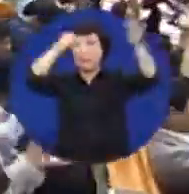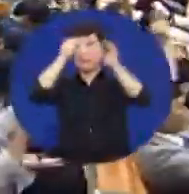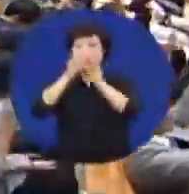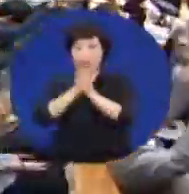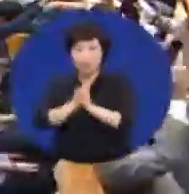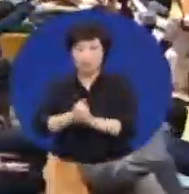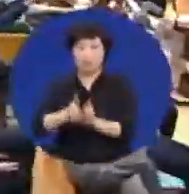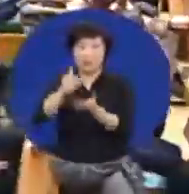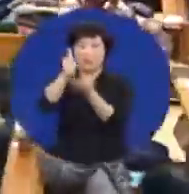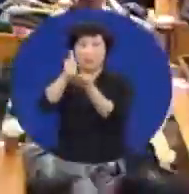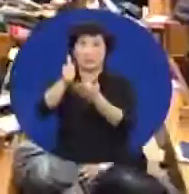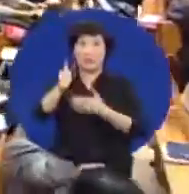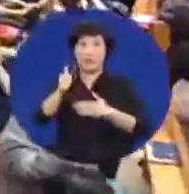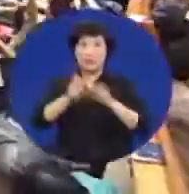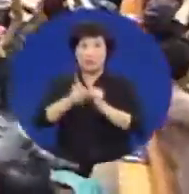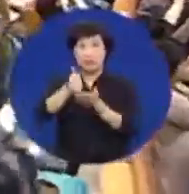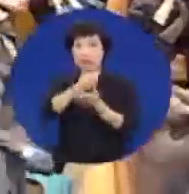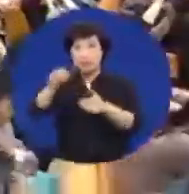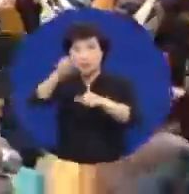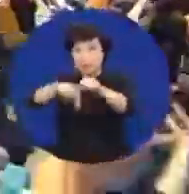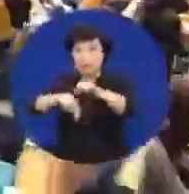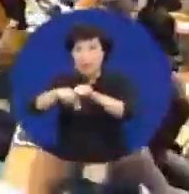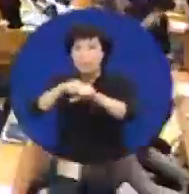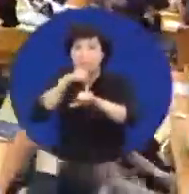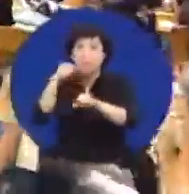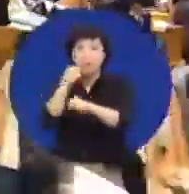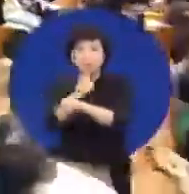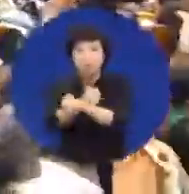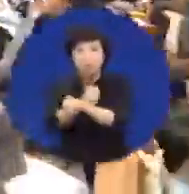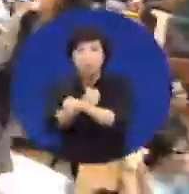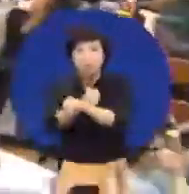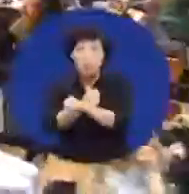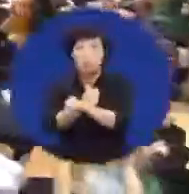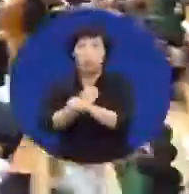주님, 내가 예수 십자가의 피의 공로